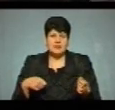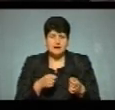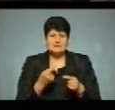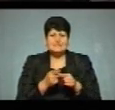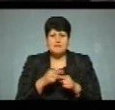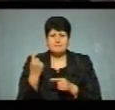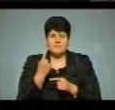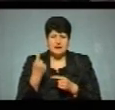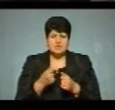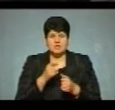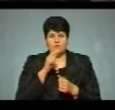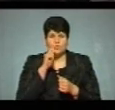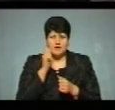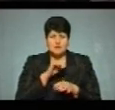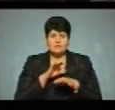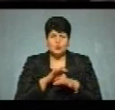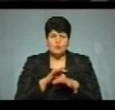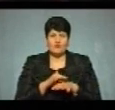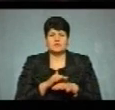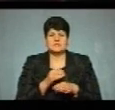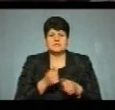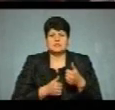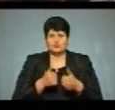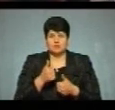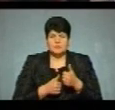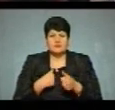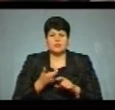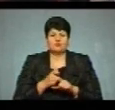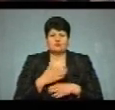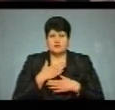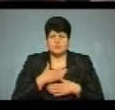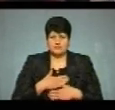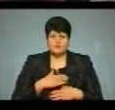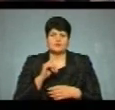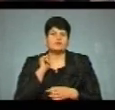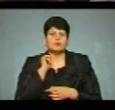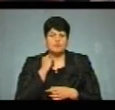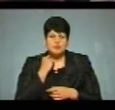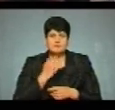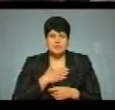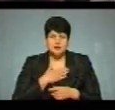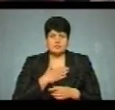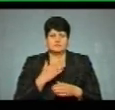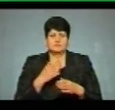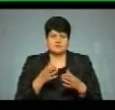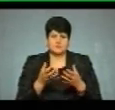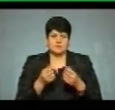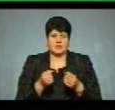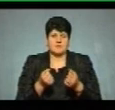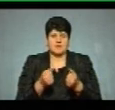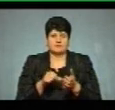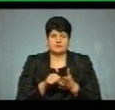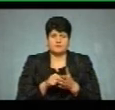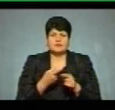відбувається рейтинговий турнір зі снукеру серед жінок. І мені дуже приємно, що саме в Кропивницькому наша академія приймає. Це